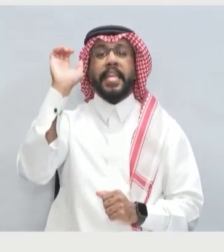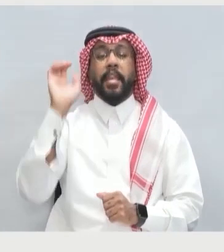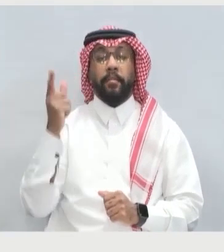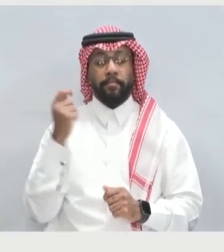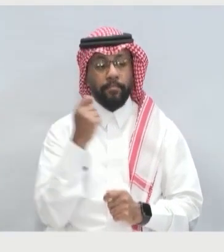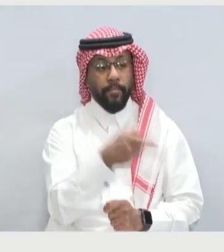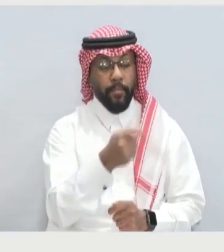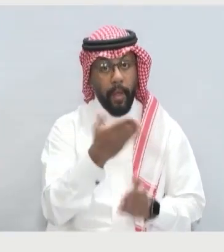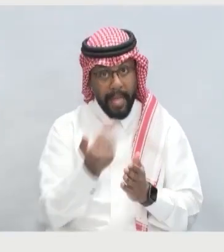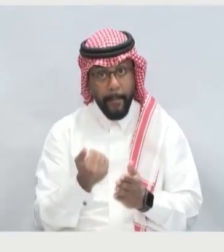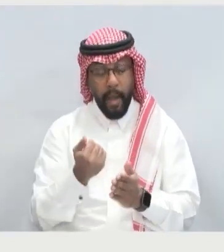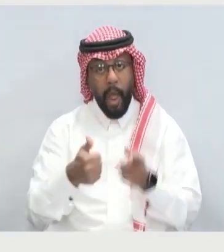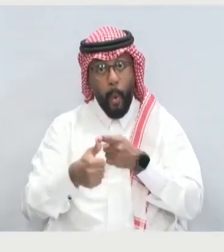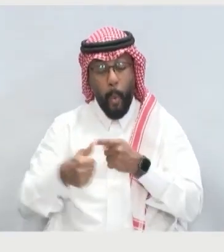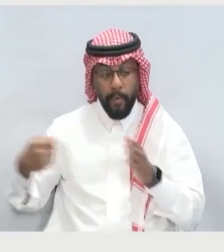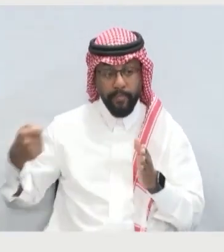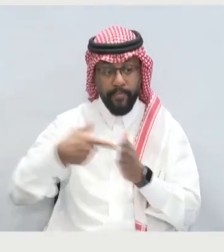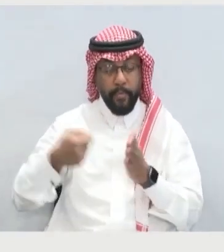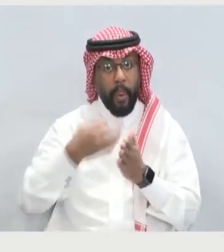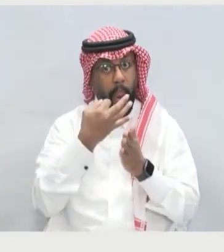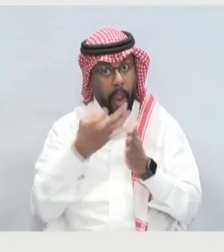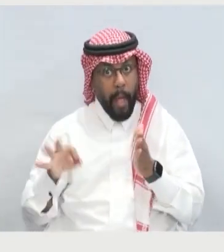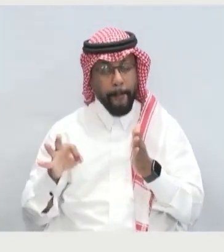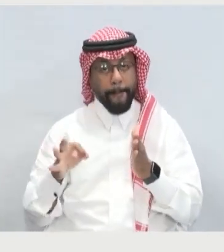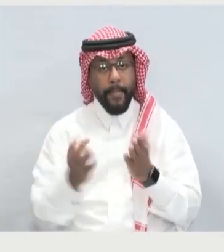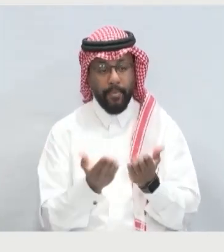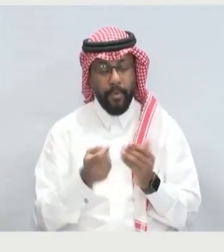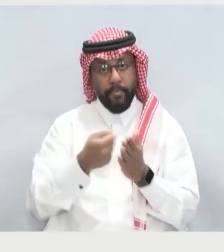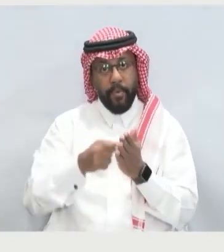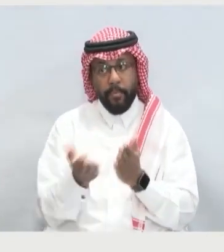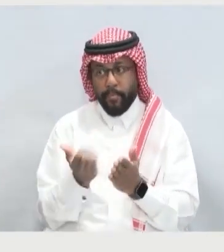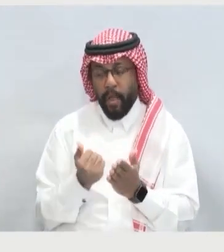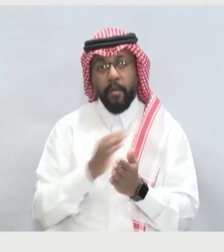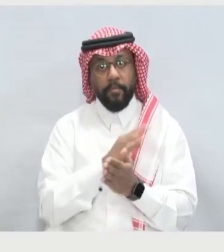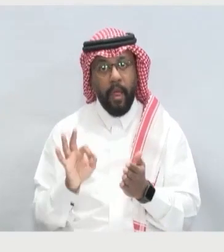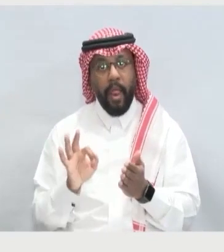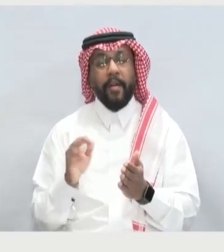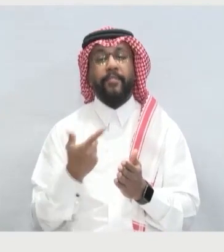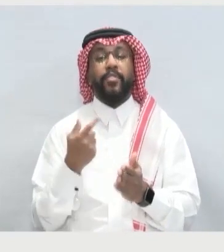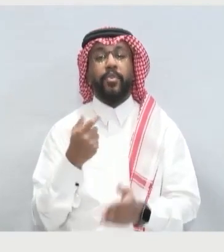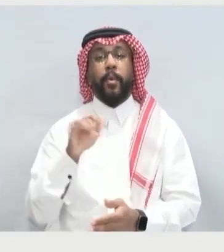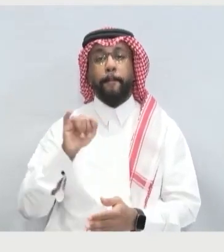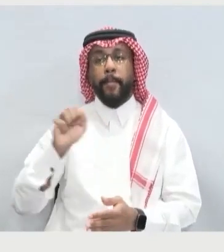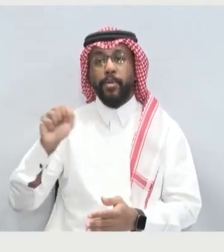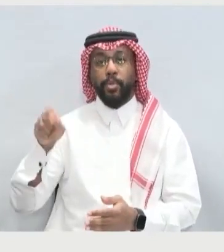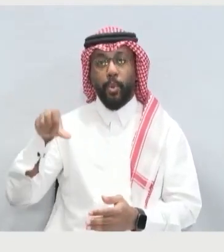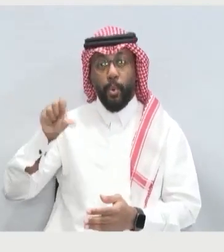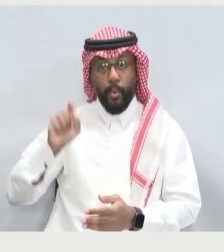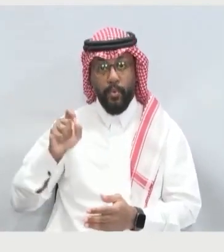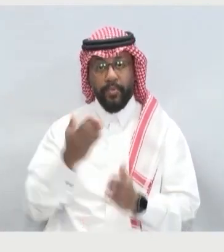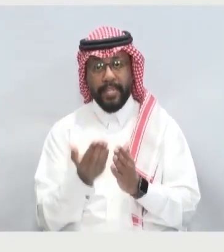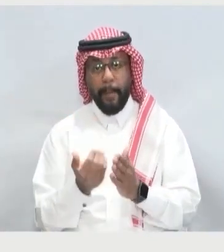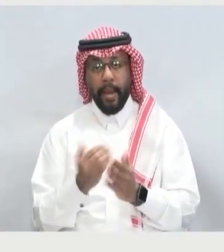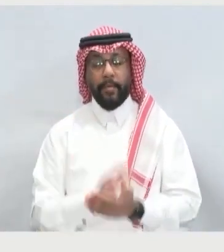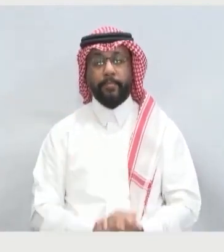التامين يدفع مقدم قيمه هذا التامين ومن ثم قبل استحقاقه وبالتالي يعتبر من المصروفات المدفوعه مقدما من